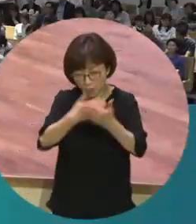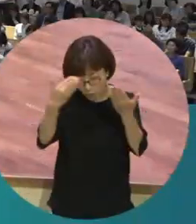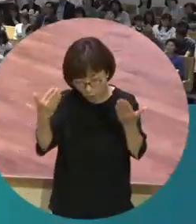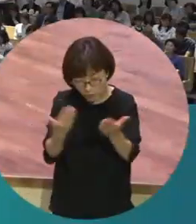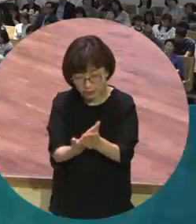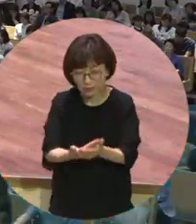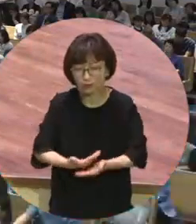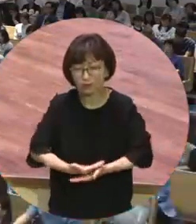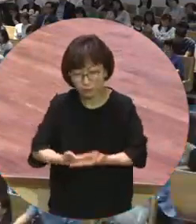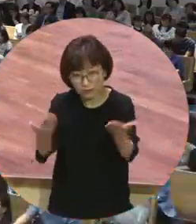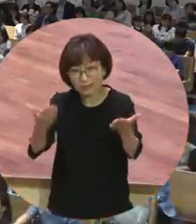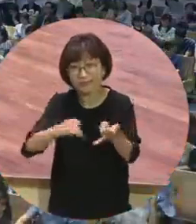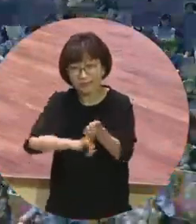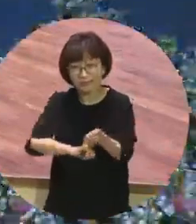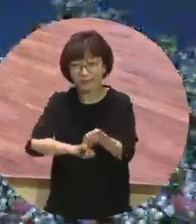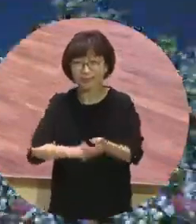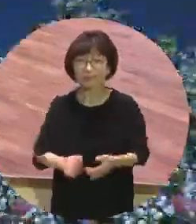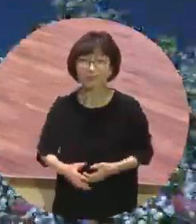것을 채우겠다는 거예요.